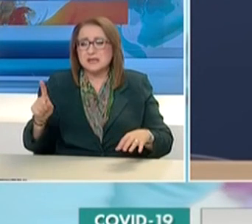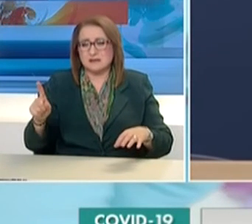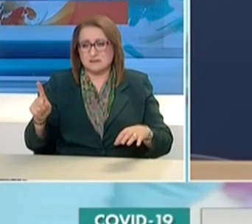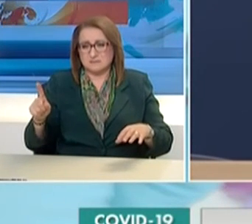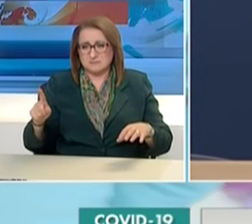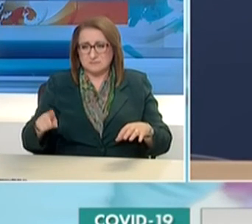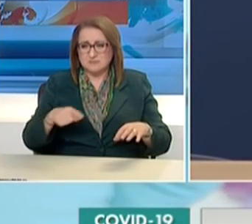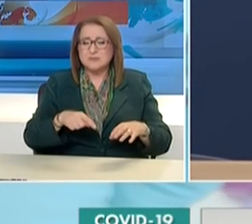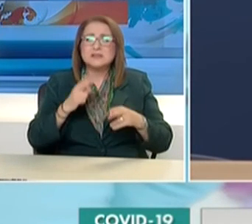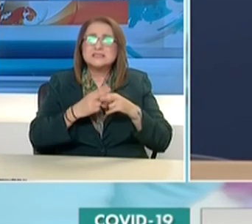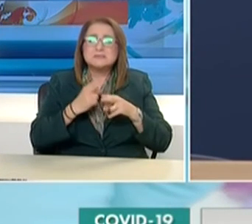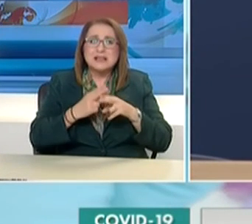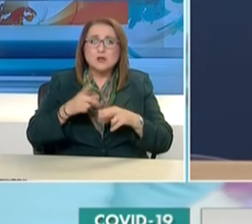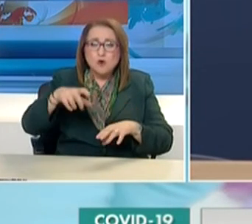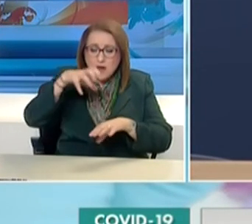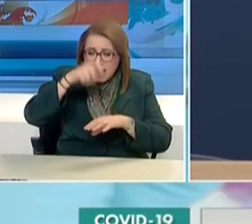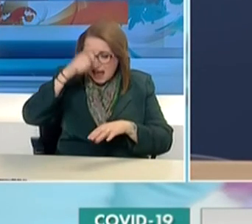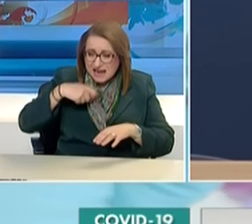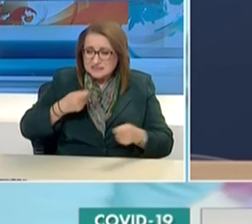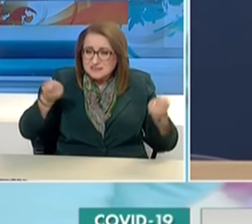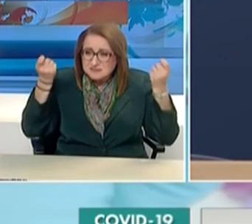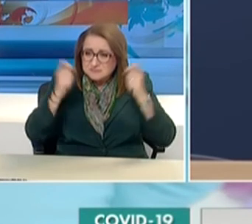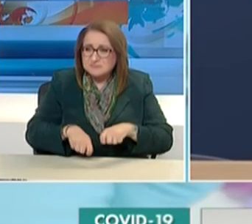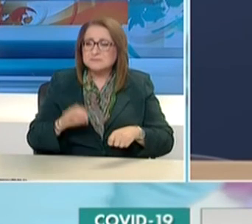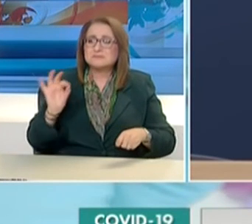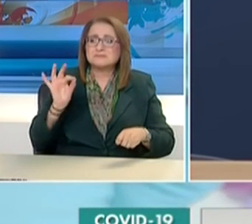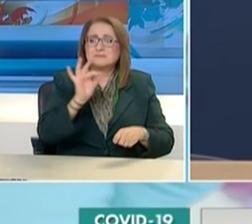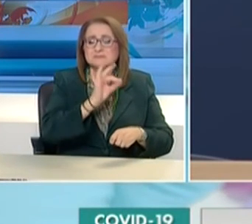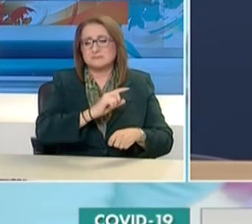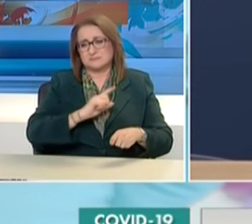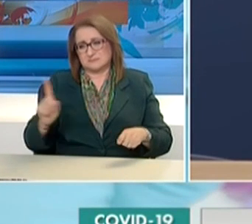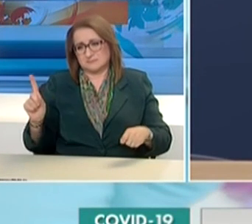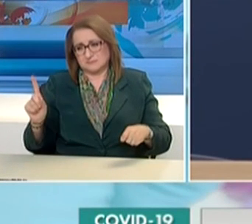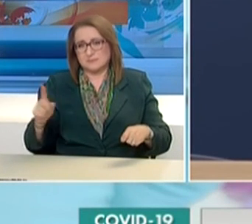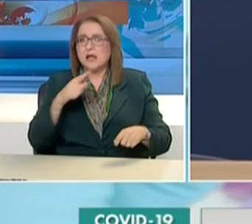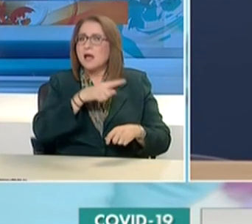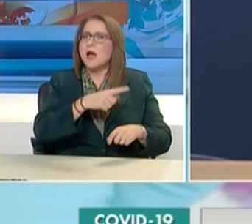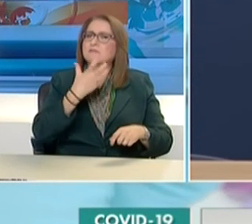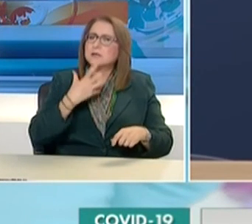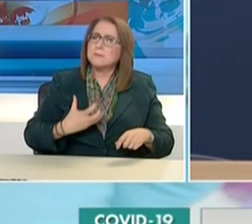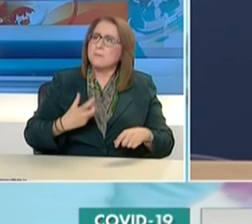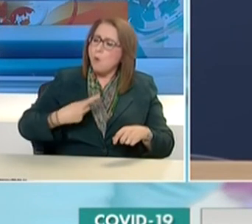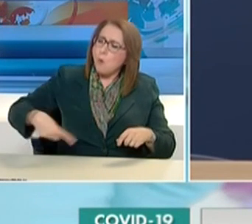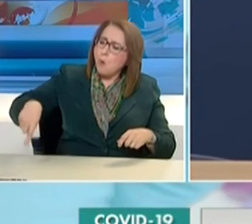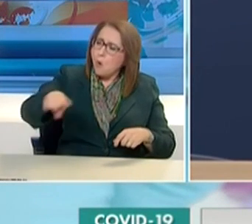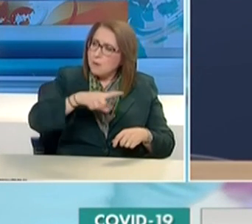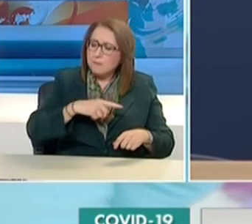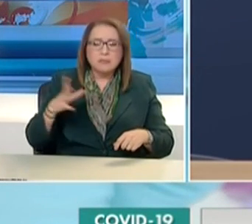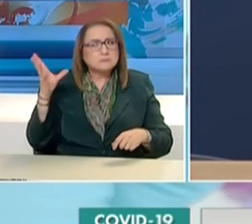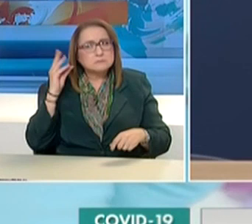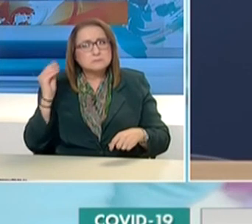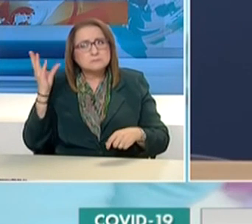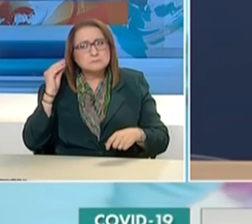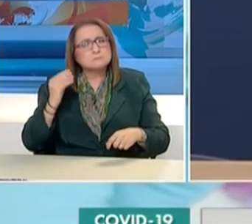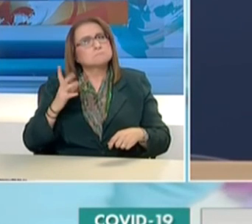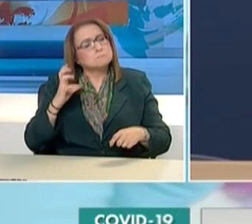εστίες μετάδοση του ιού. Νομίζω με πολύ κατανόηση άκουσαν ο Μακαριότατος και οι Ιεράρχες τα